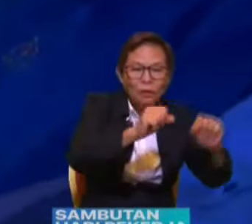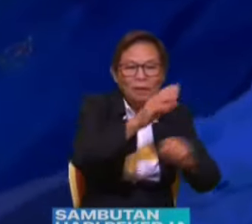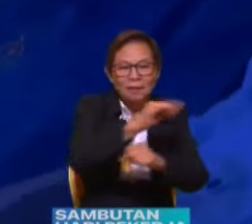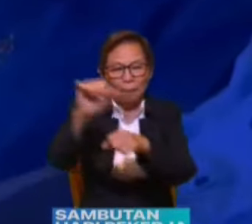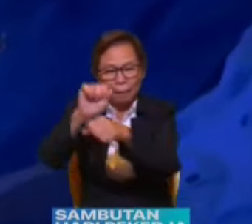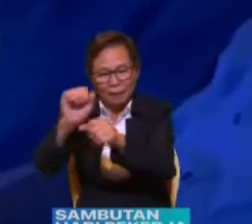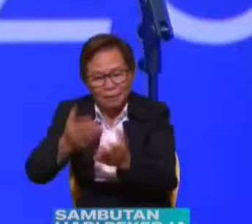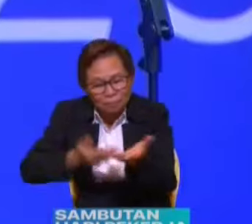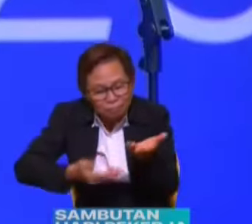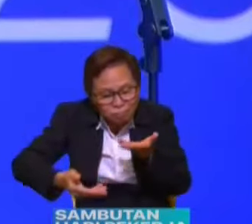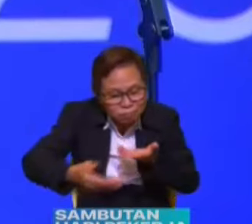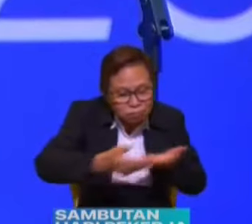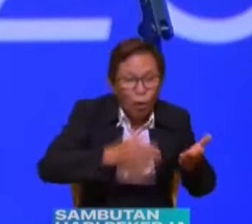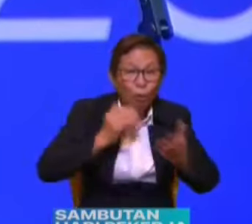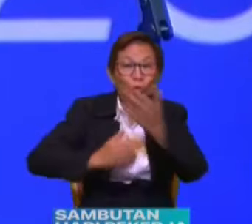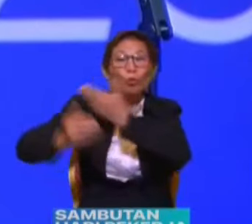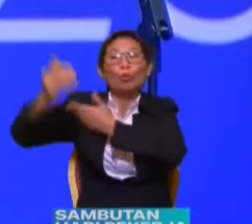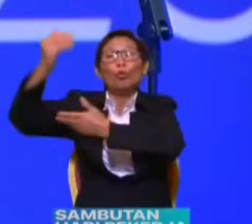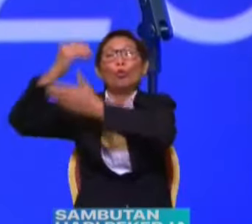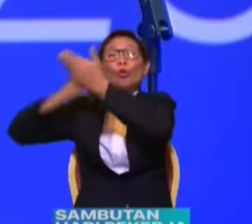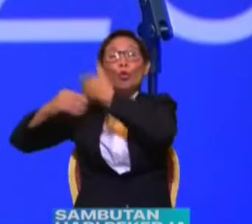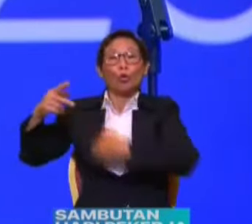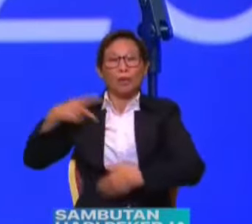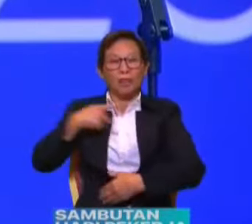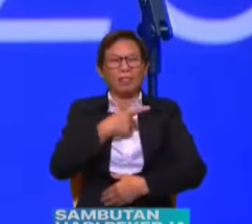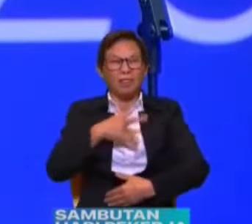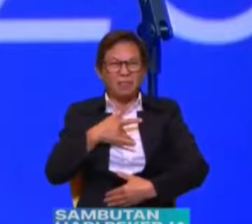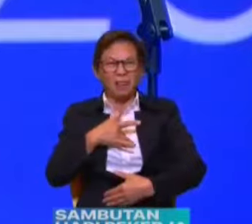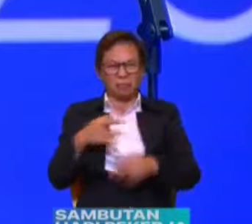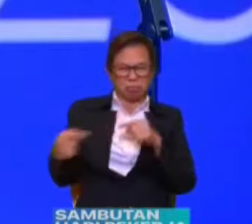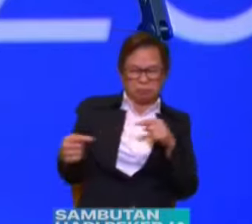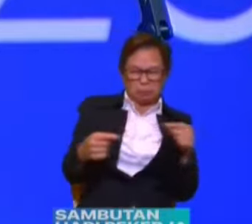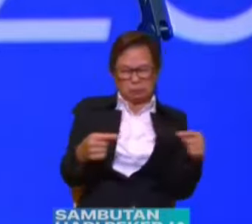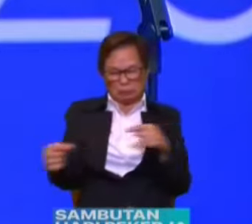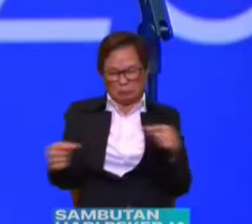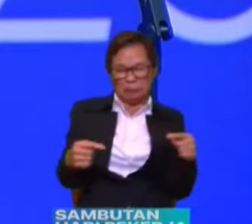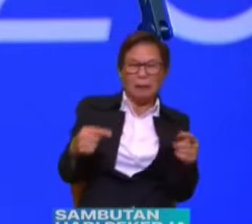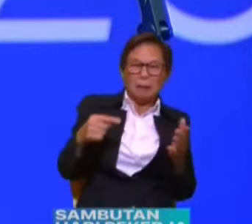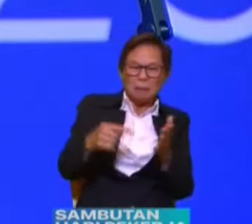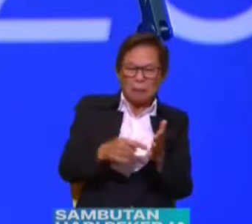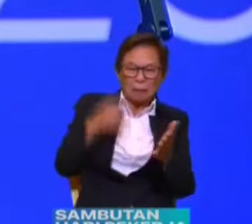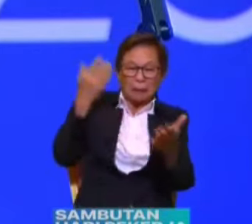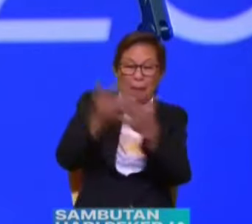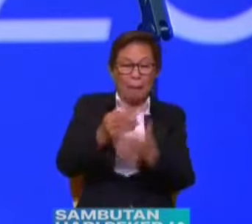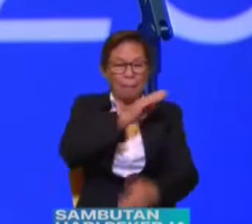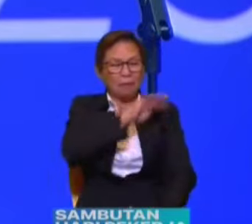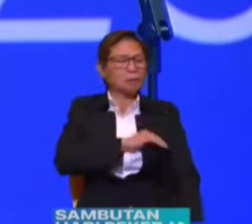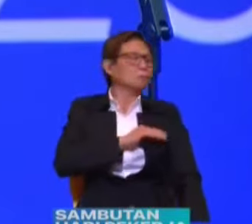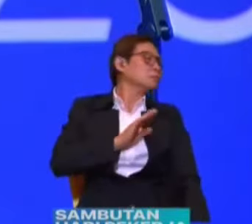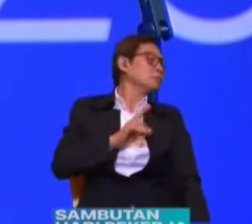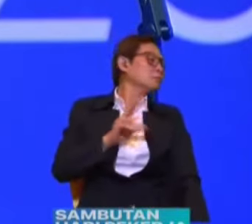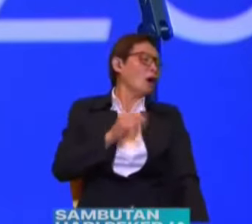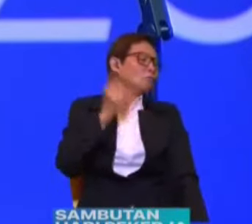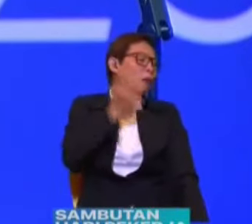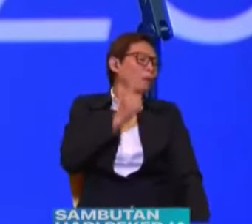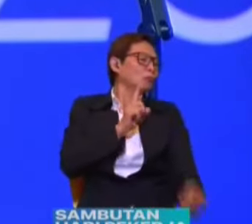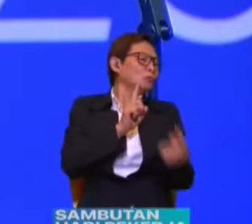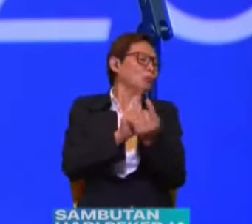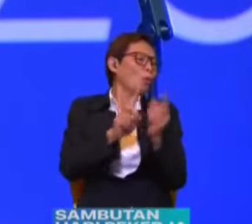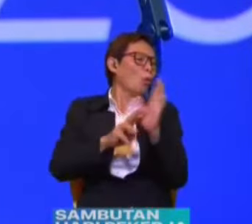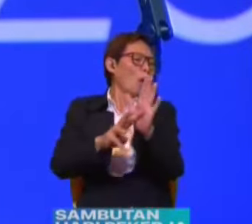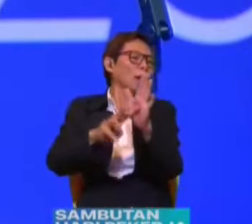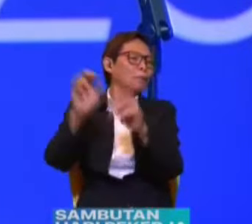pekerja. Dulu kadang-kadang kita rasa ada ketegangan, ada kalanya sampai menteri enggan berjumpa dengan